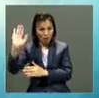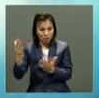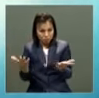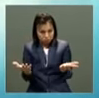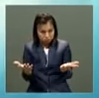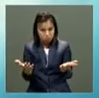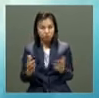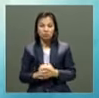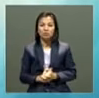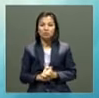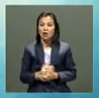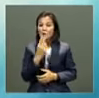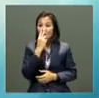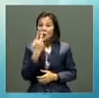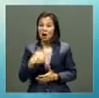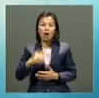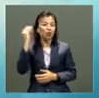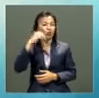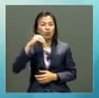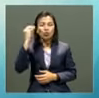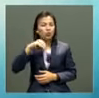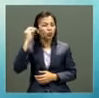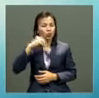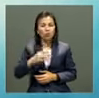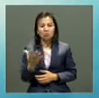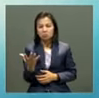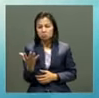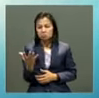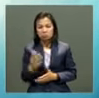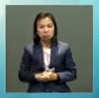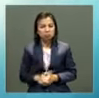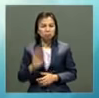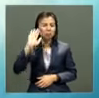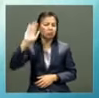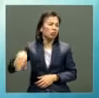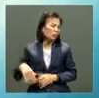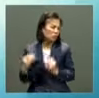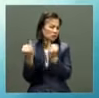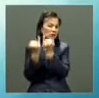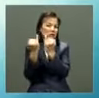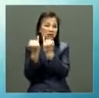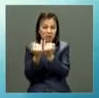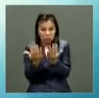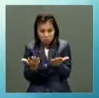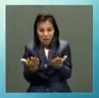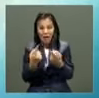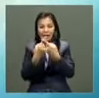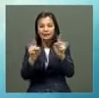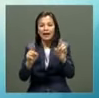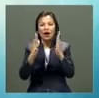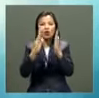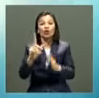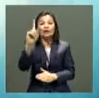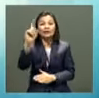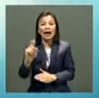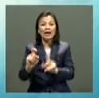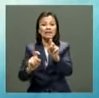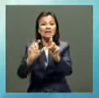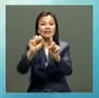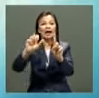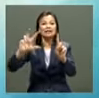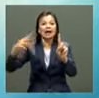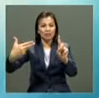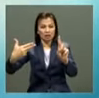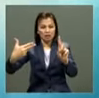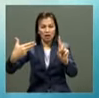แล้วฟังตัวเลขอย่างนี้ทุกวันเนี่ยก็อาจจะมันชินไปนะฮะแต่ว่าคนตาย 130,000 กว่า